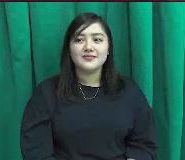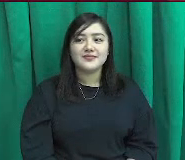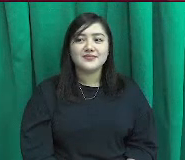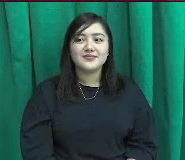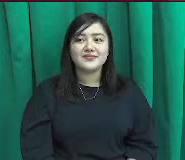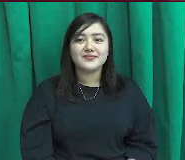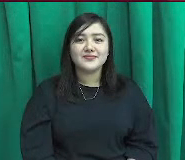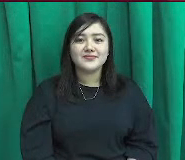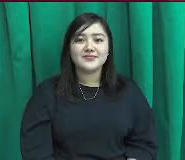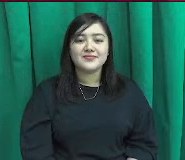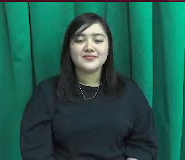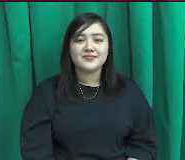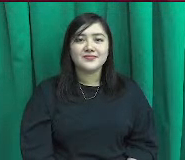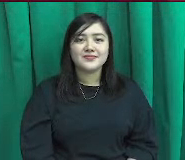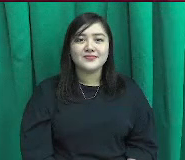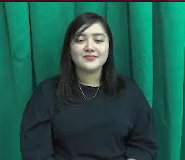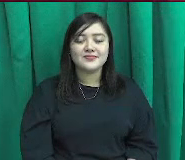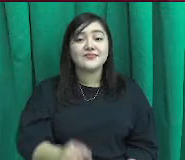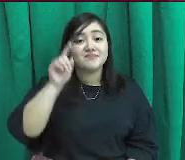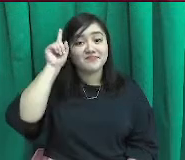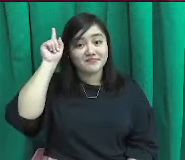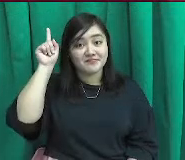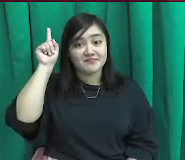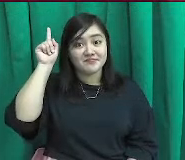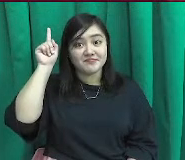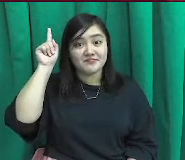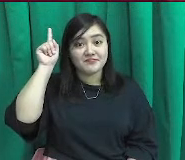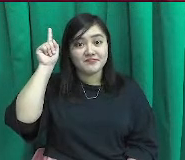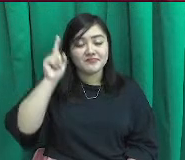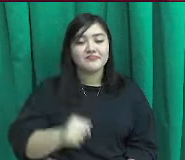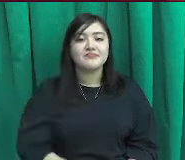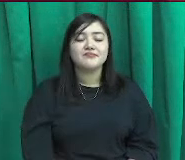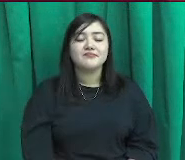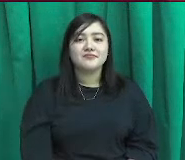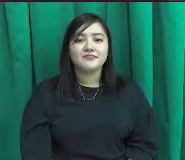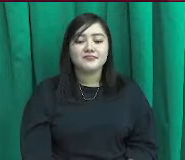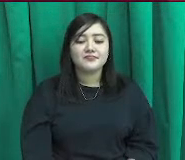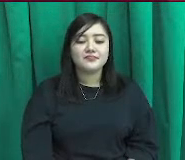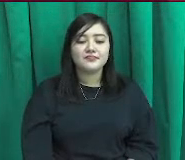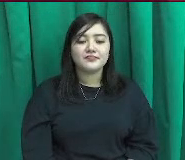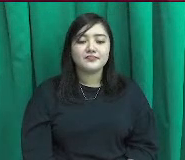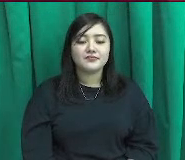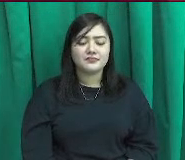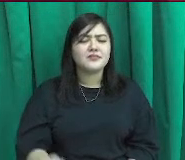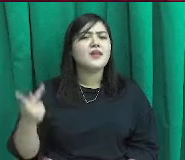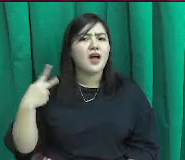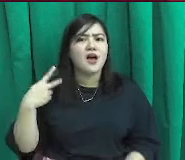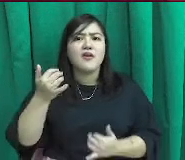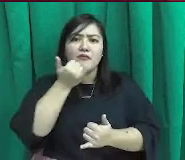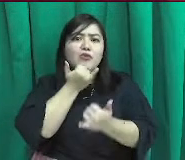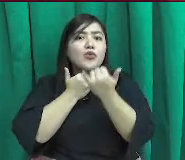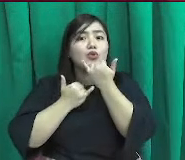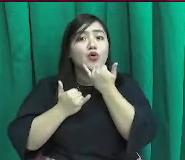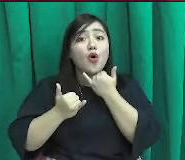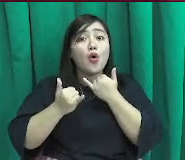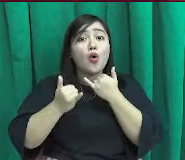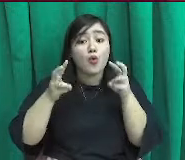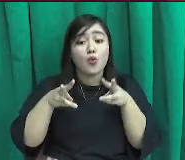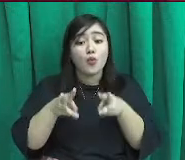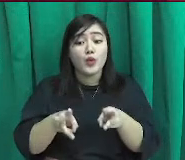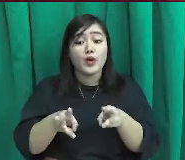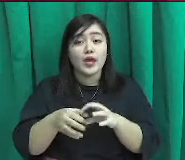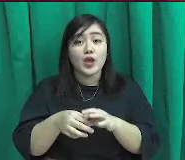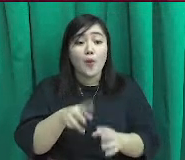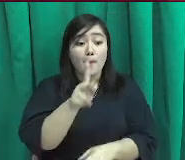sir. So, may naniniwala ako, merong maling pamamaraan na ng pagtatanim. Tama ba ako, sir? Tama po. Meron. Di